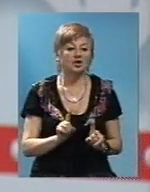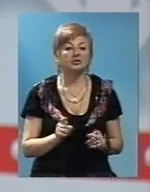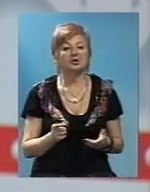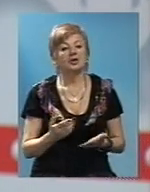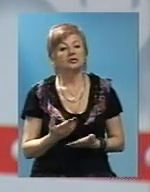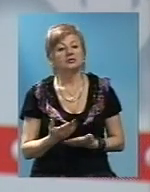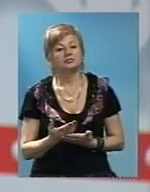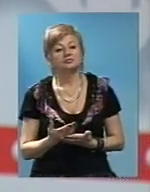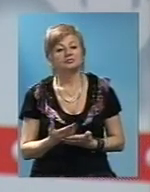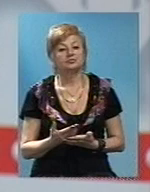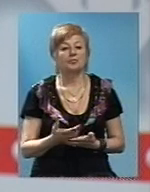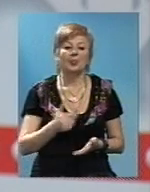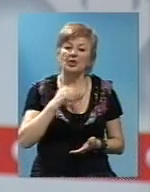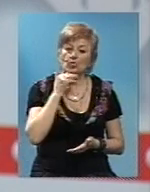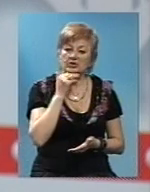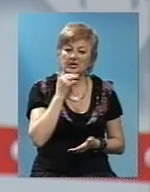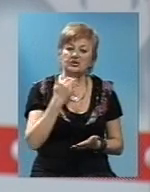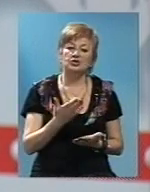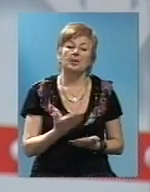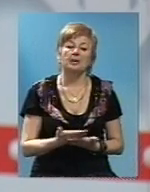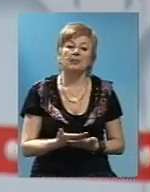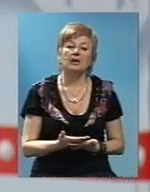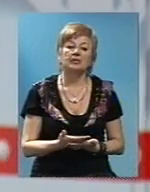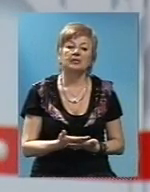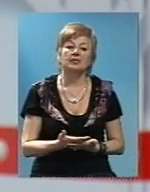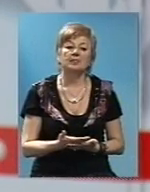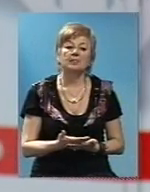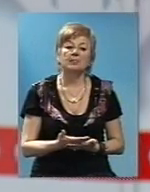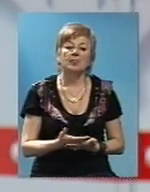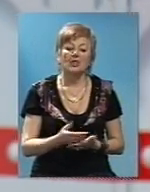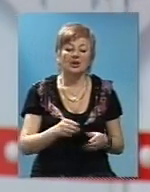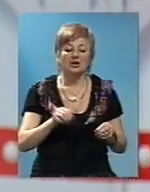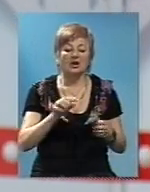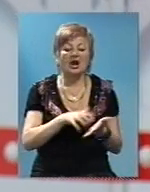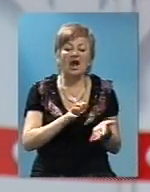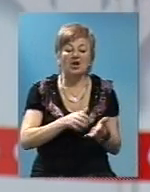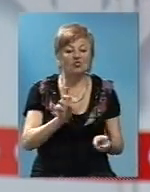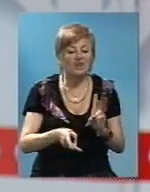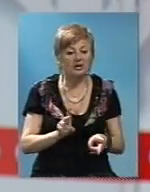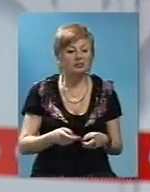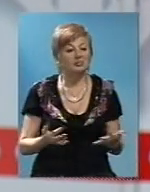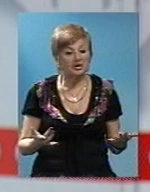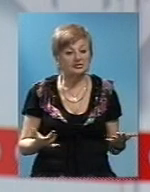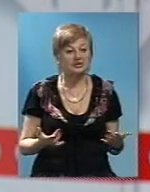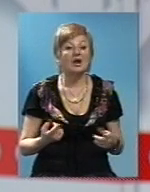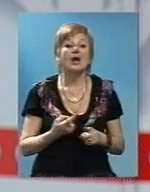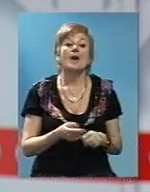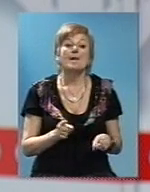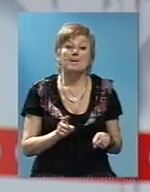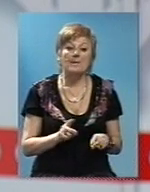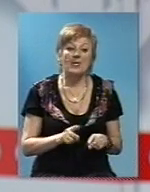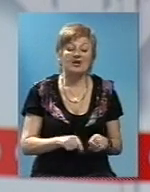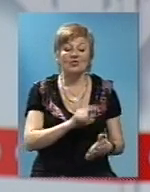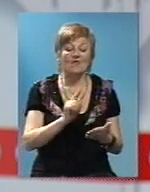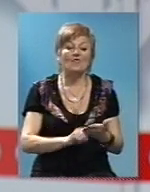знаю, там достатньо нам буде якісь там крупи куштувати і так далі. І все це, кожне це